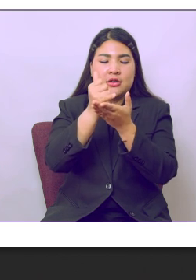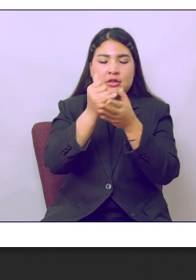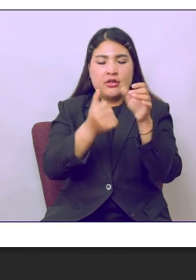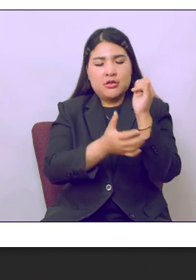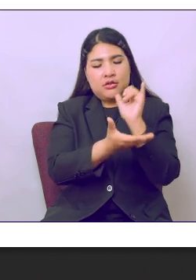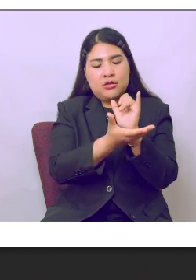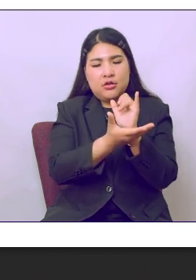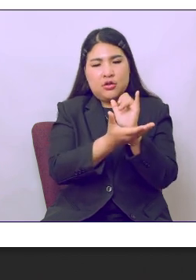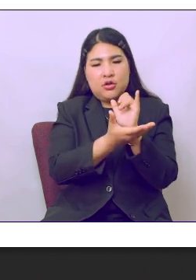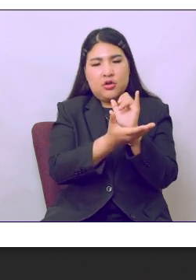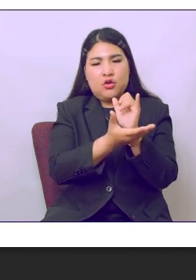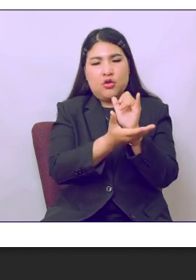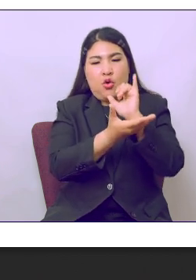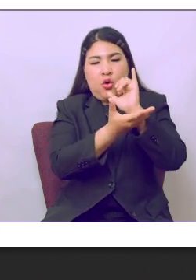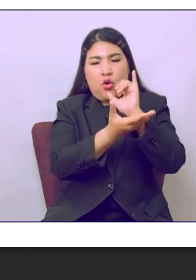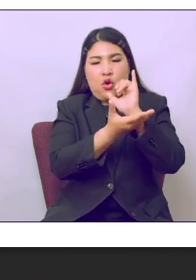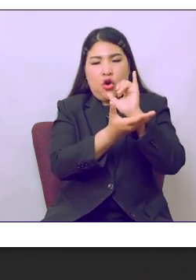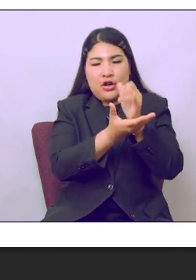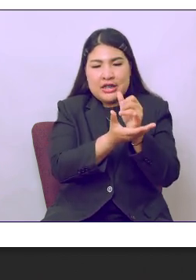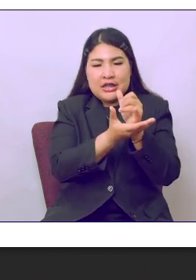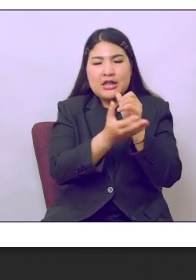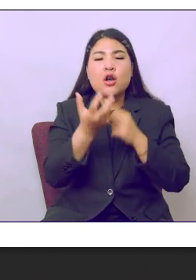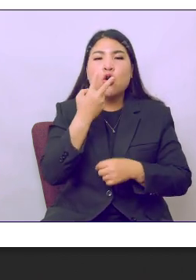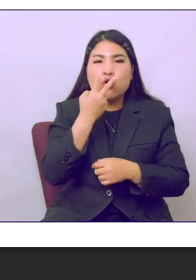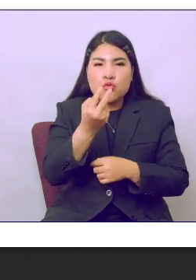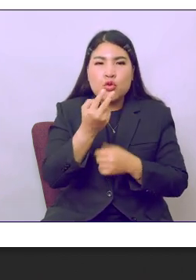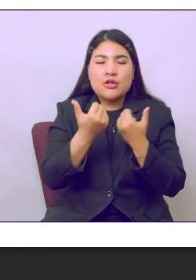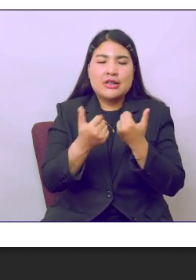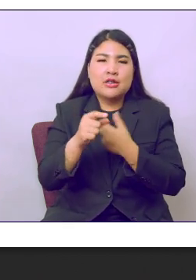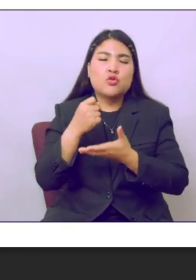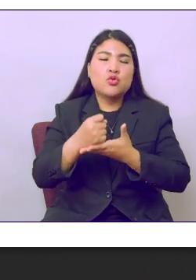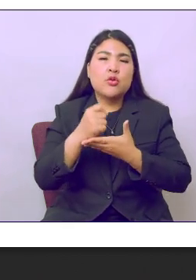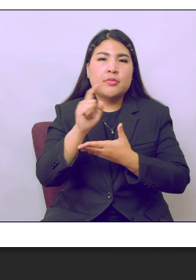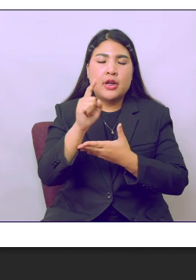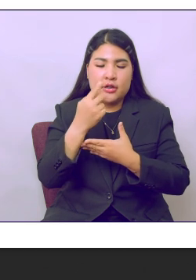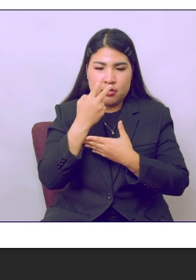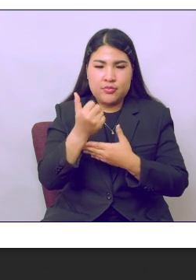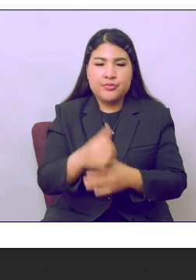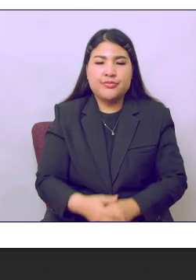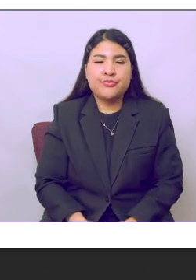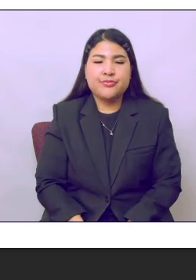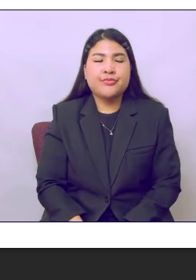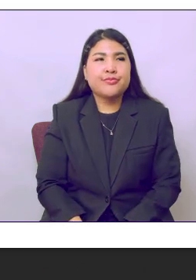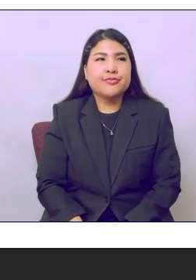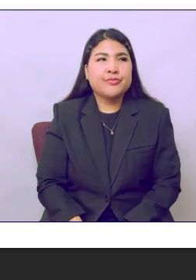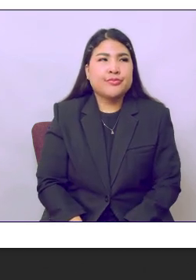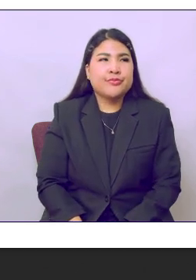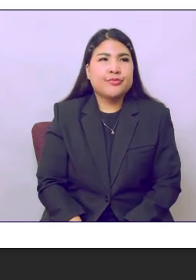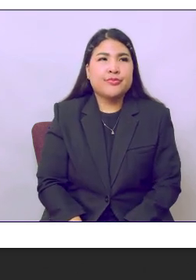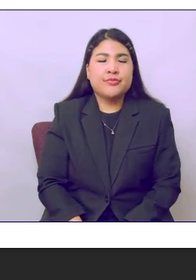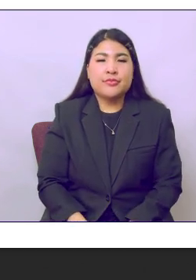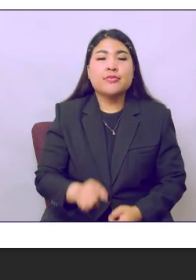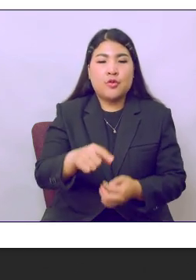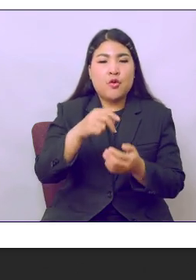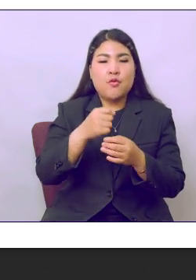เท่าที่ได้นะครับเท่าที่ได้เดี๋ยวลองมาดูว่าวันนี้เราจะซัพพอร์ตน้องยังไงนะครับอ่ะ่าต่อไปนะครับอันนี้ฝึกยืน